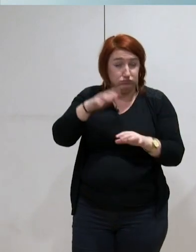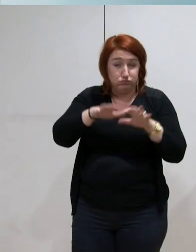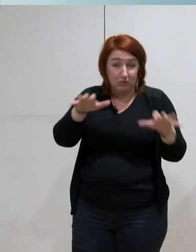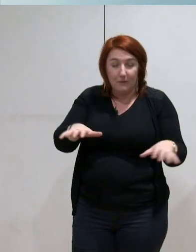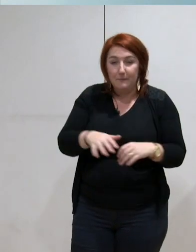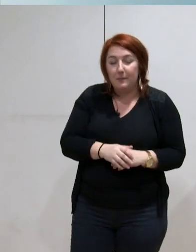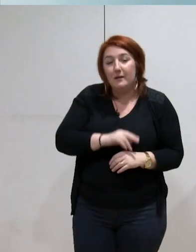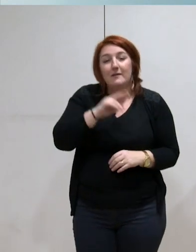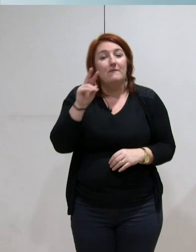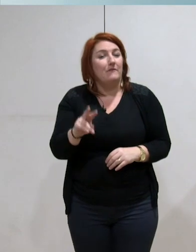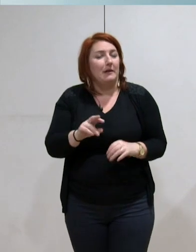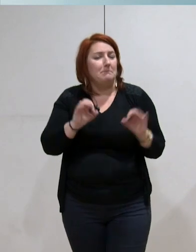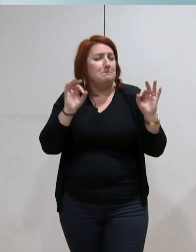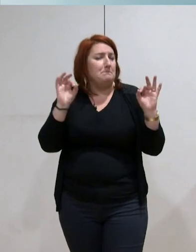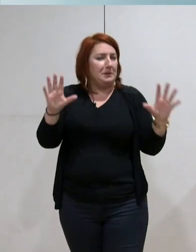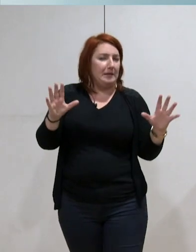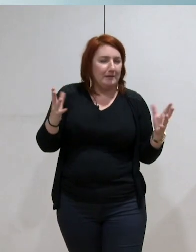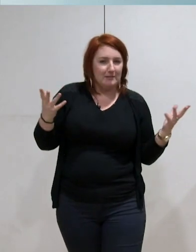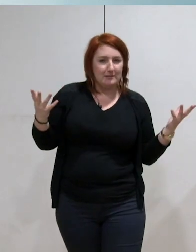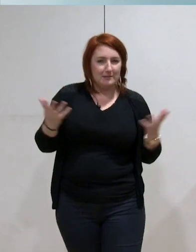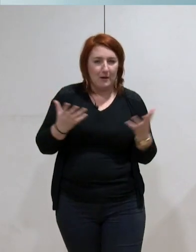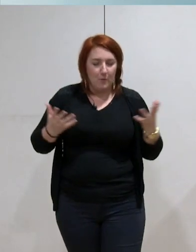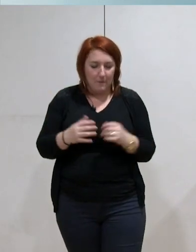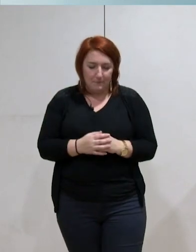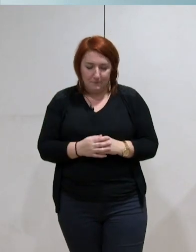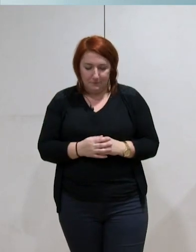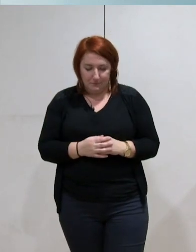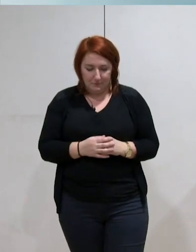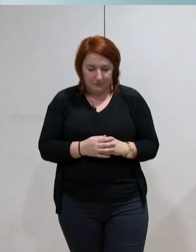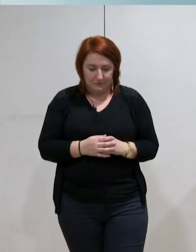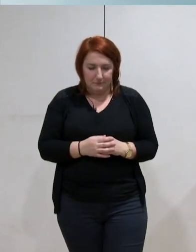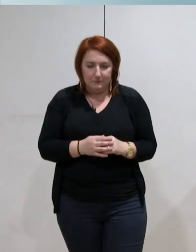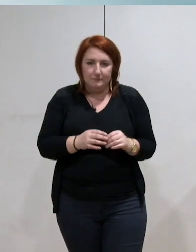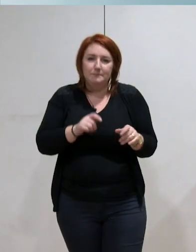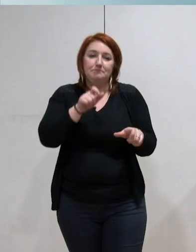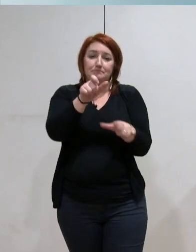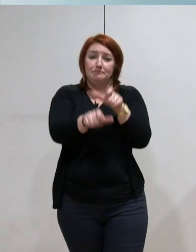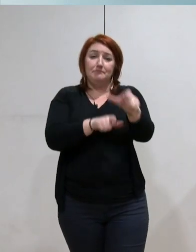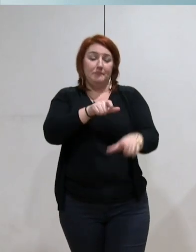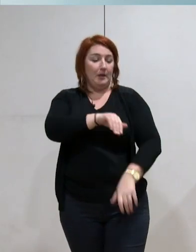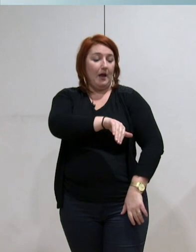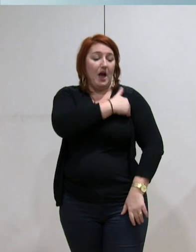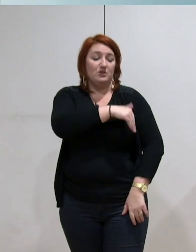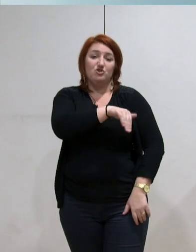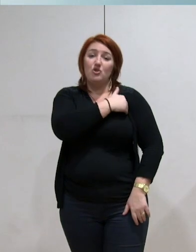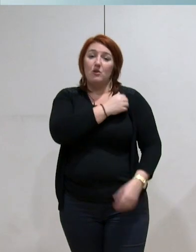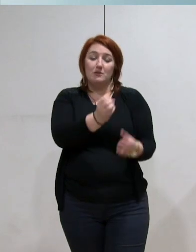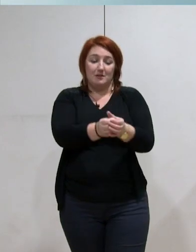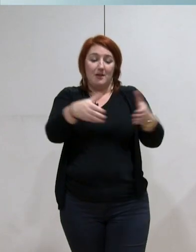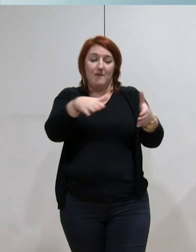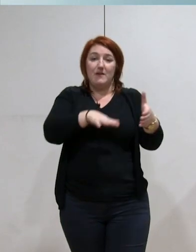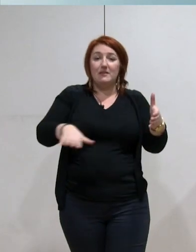il s'agit de mettre le nombre de nos agents les effectifs derrière en